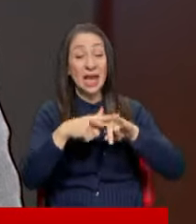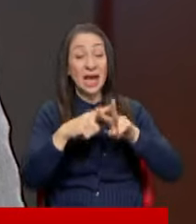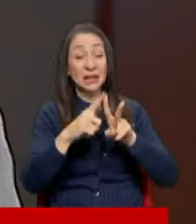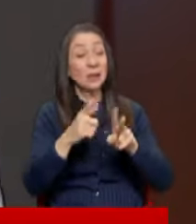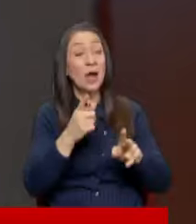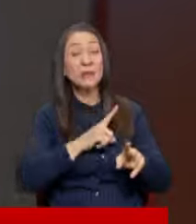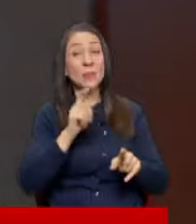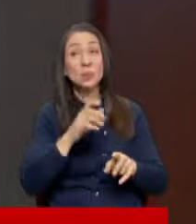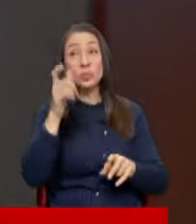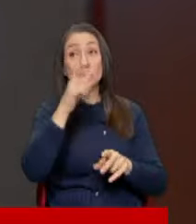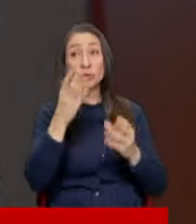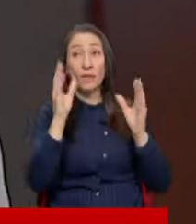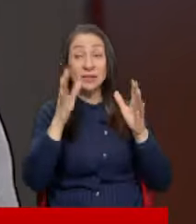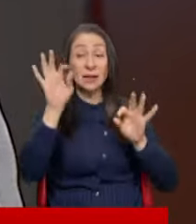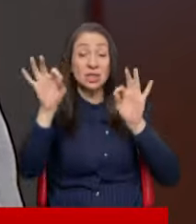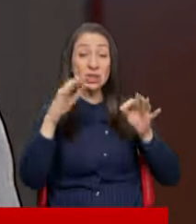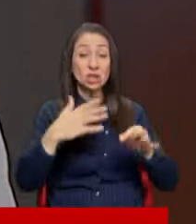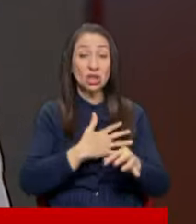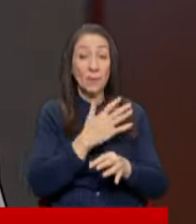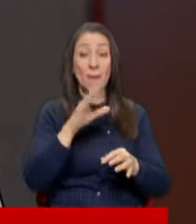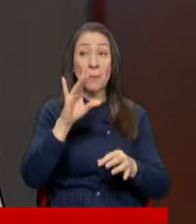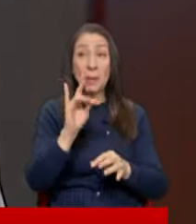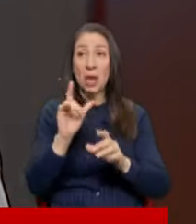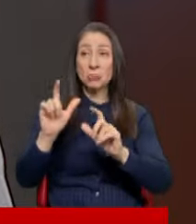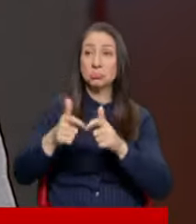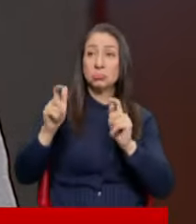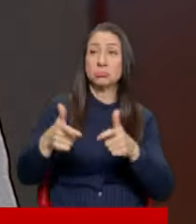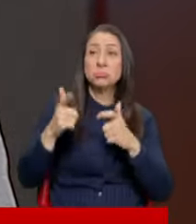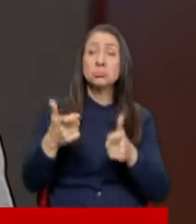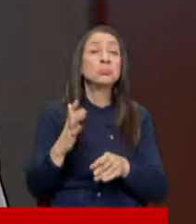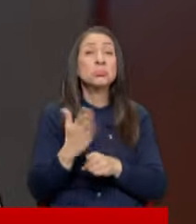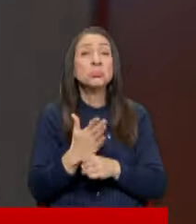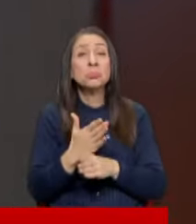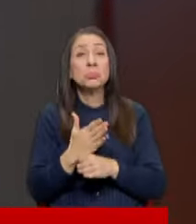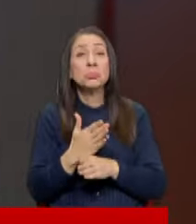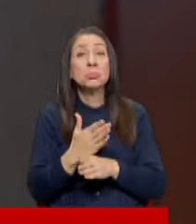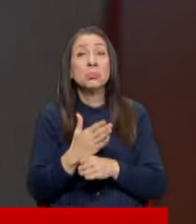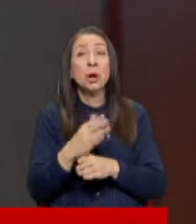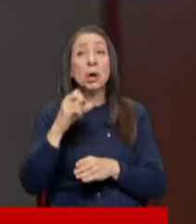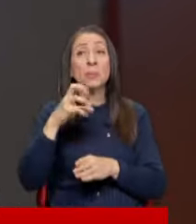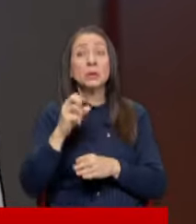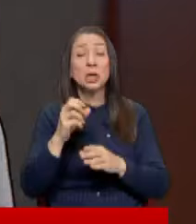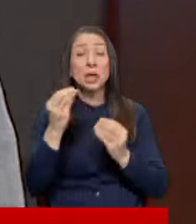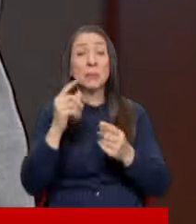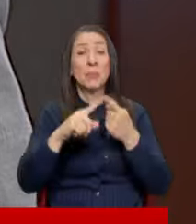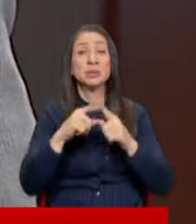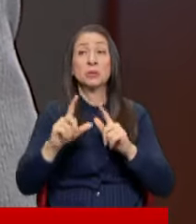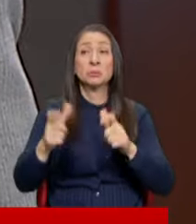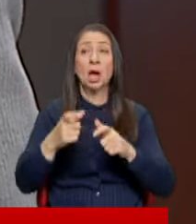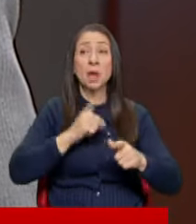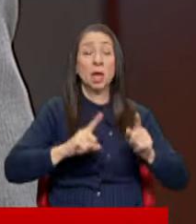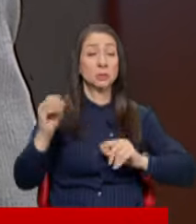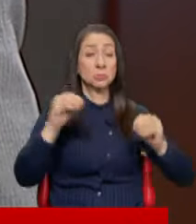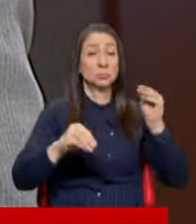yaptınız Türkiye'nin birçok yerinde chp'lileri hileri akp'lileri iyi Parti aday